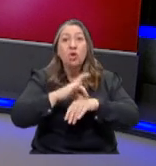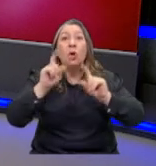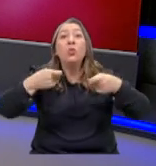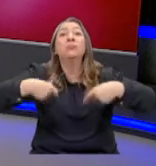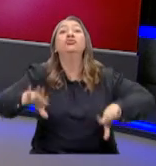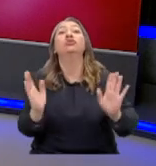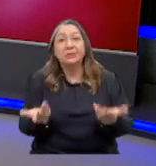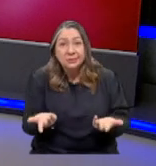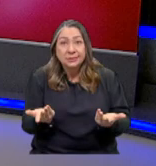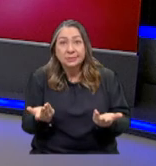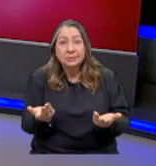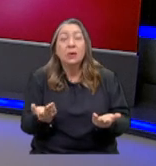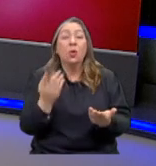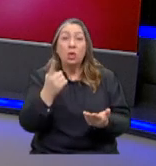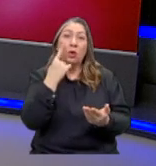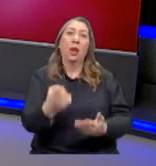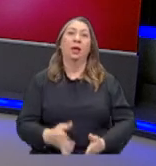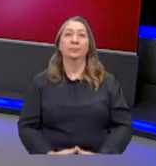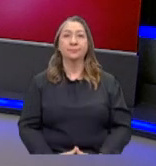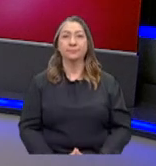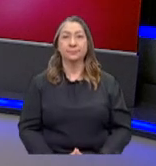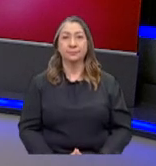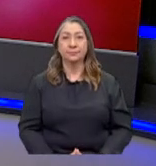doktor bulamayacağız ona göre.